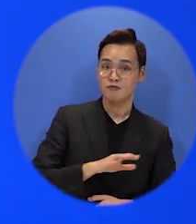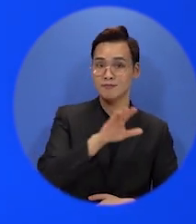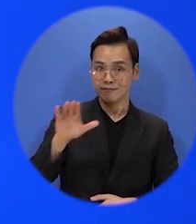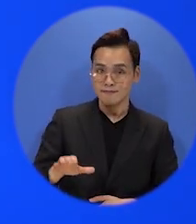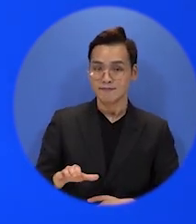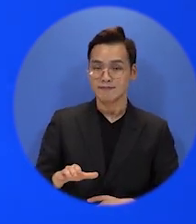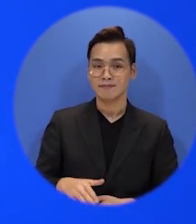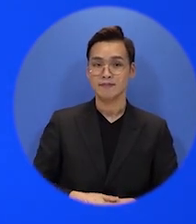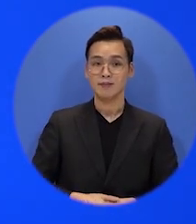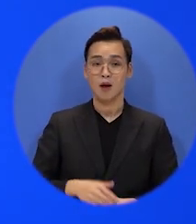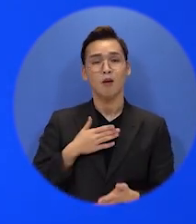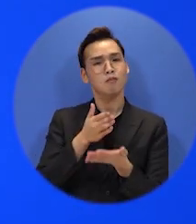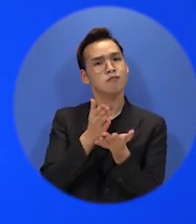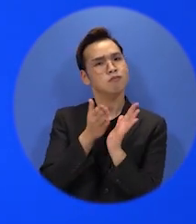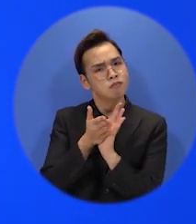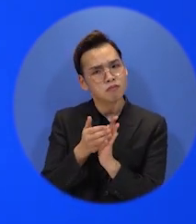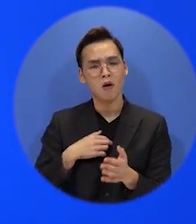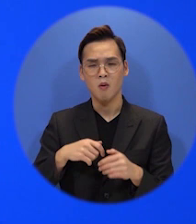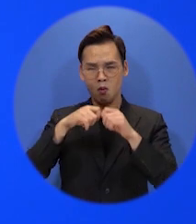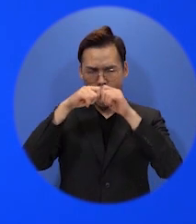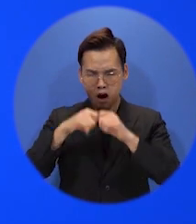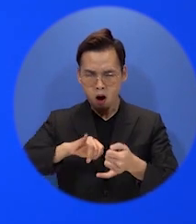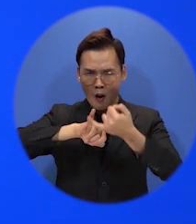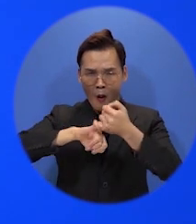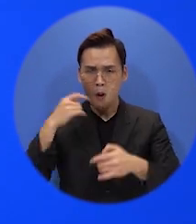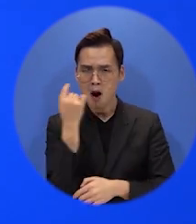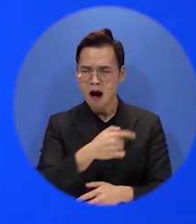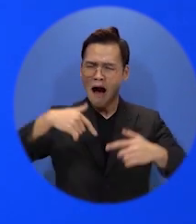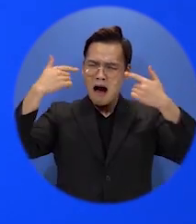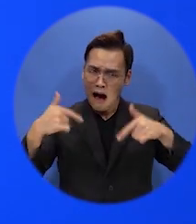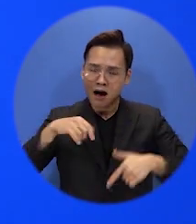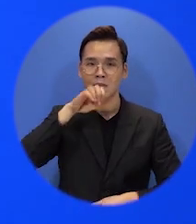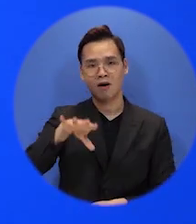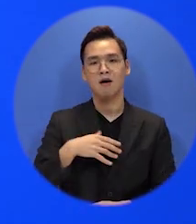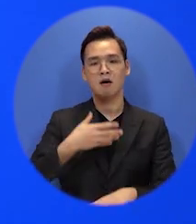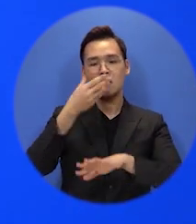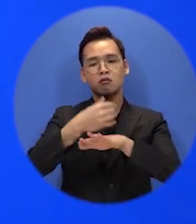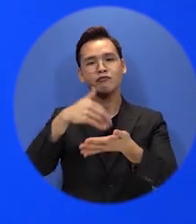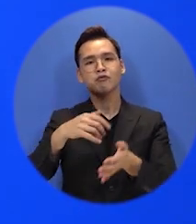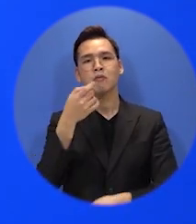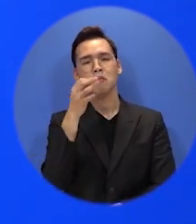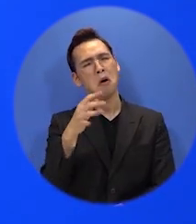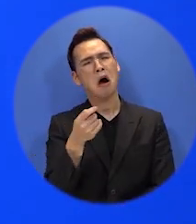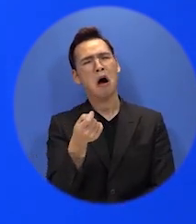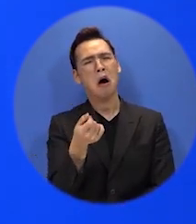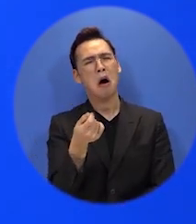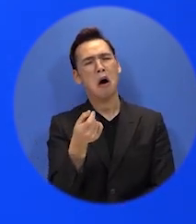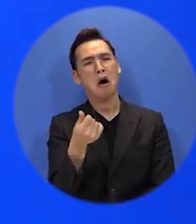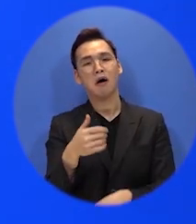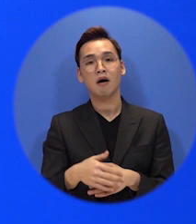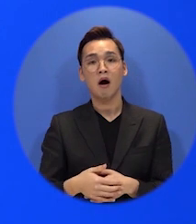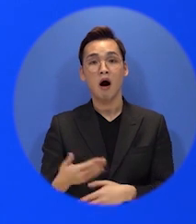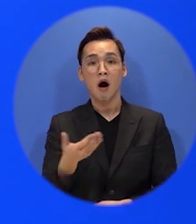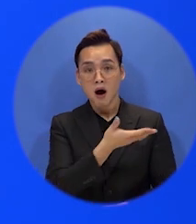저희가 이 모집 단위별로 인재상과 평가 관련 주요 사항을 꼭 확인하시라고 매번 얘기를 하는데 다운로드 수를 보면은요, 몇건안 돼요. 그렇기